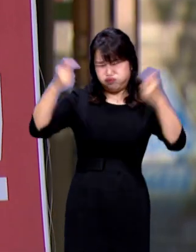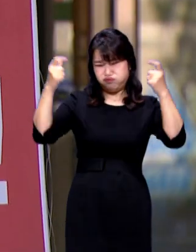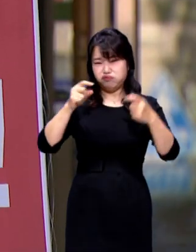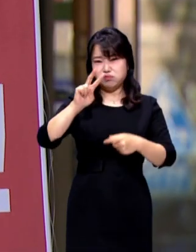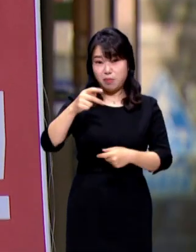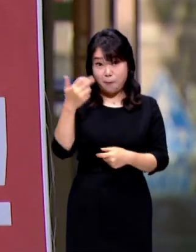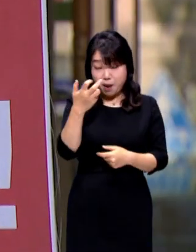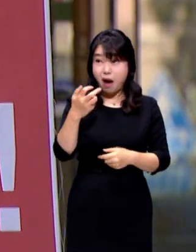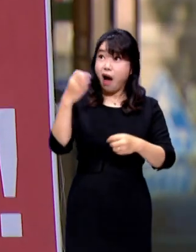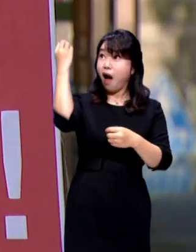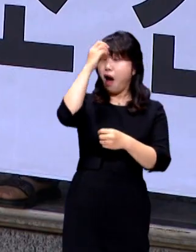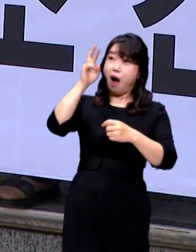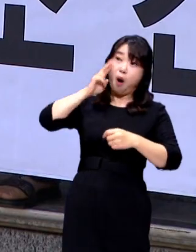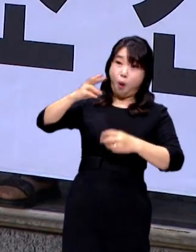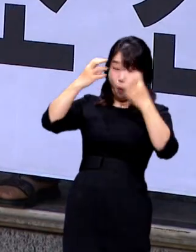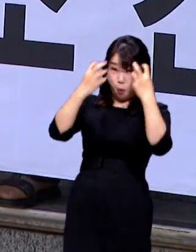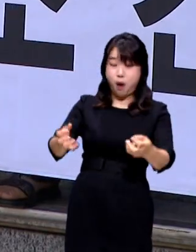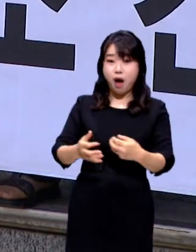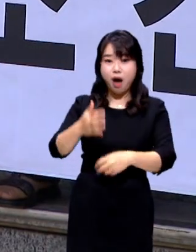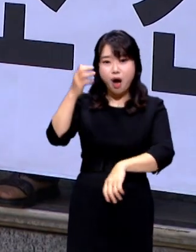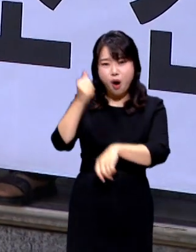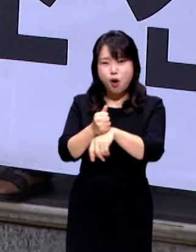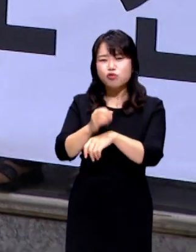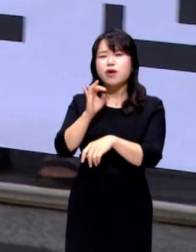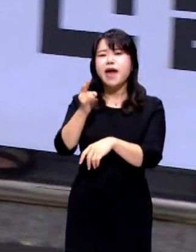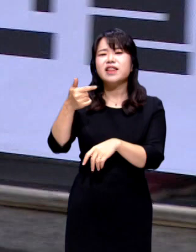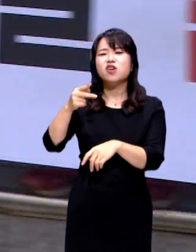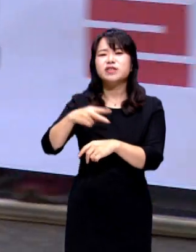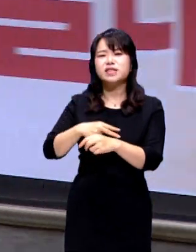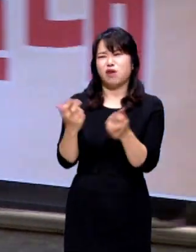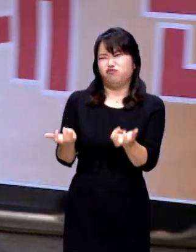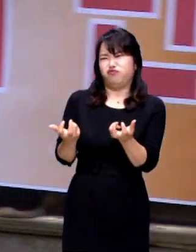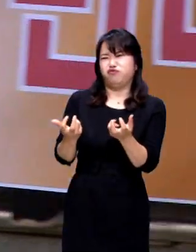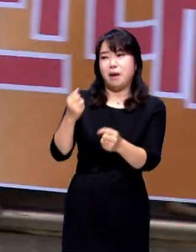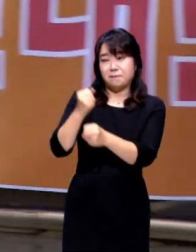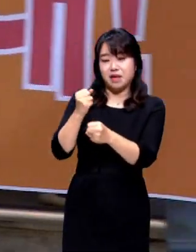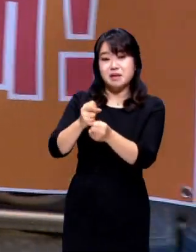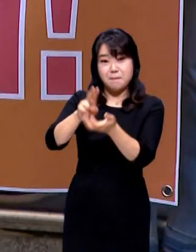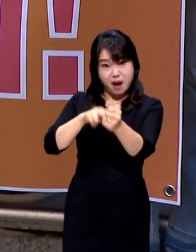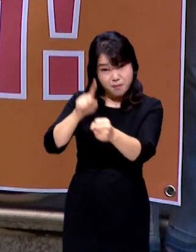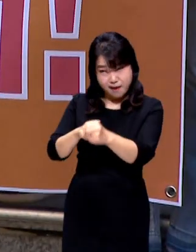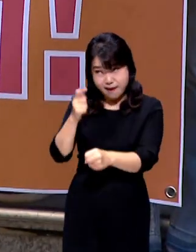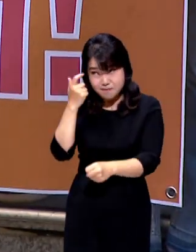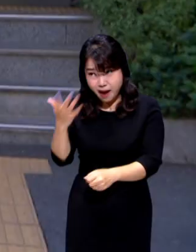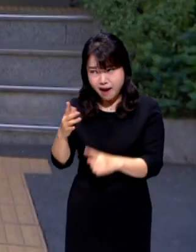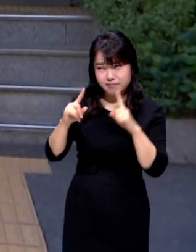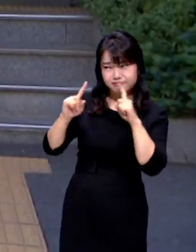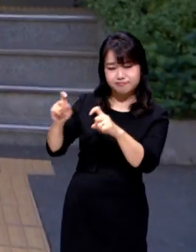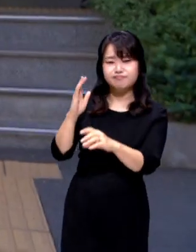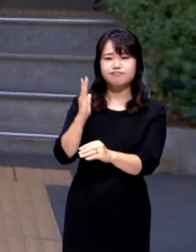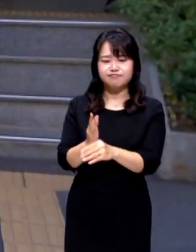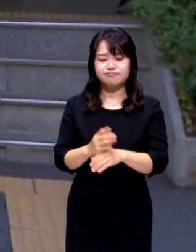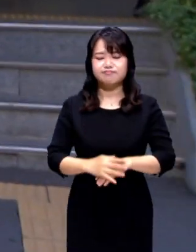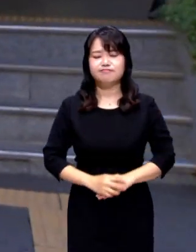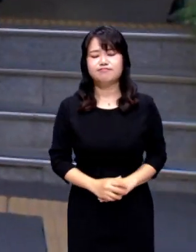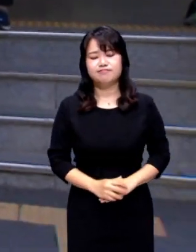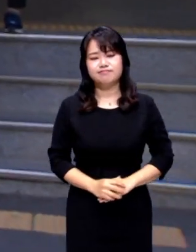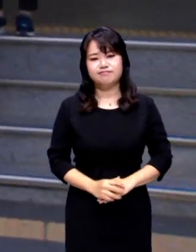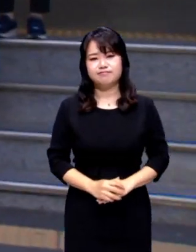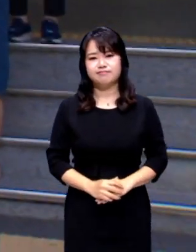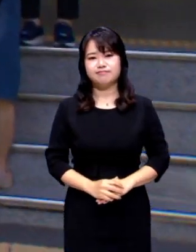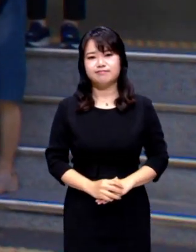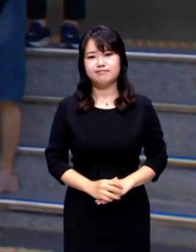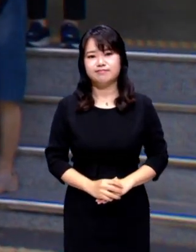285MW급으로 바뀐 걸 두고는 에너지를 팔아먹기 위한 것 아니냐는 의혹을 제기하고 있습니다. BTV 뉴스